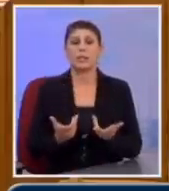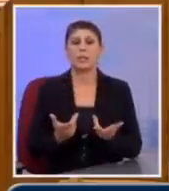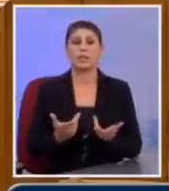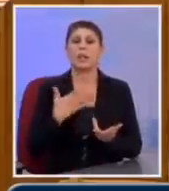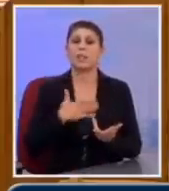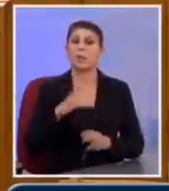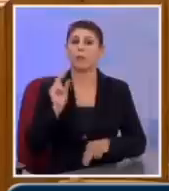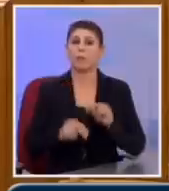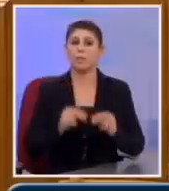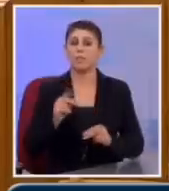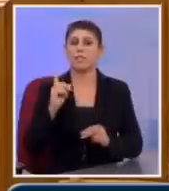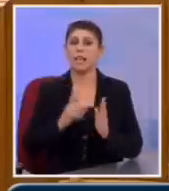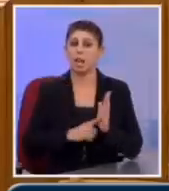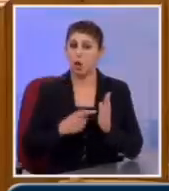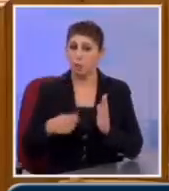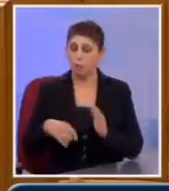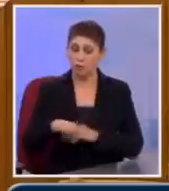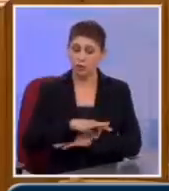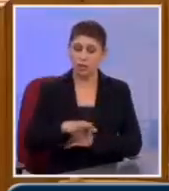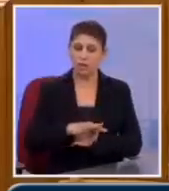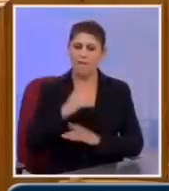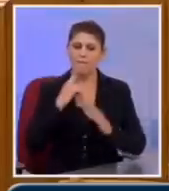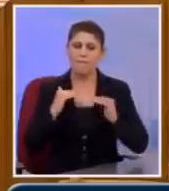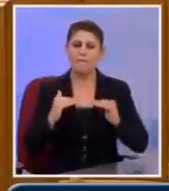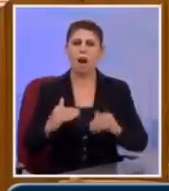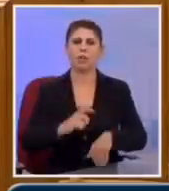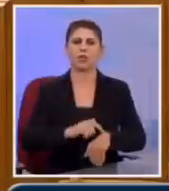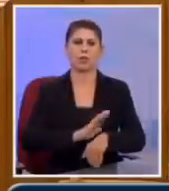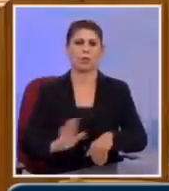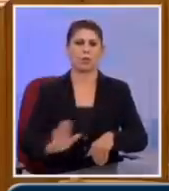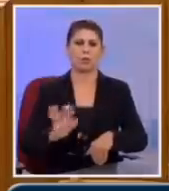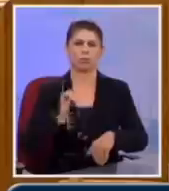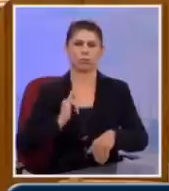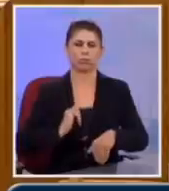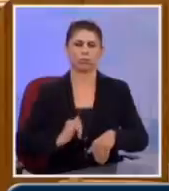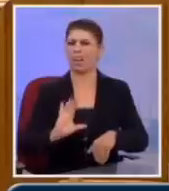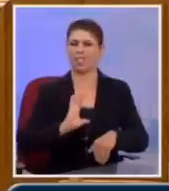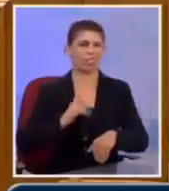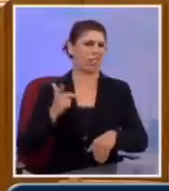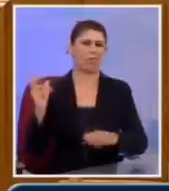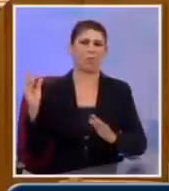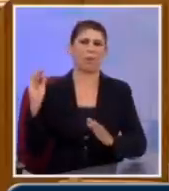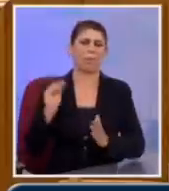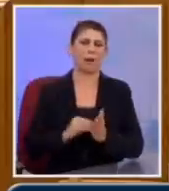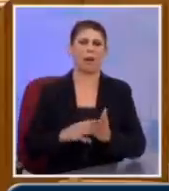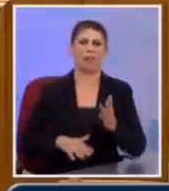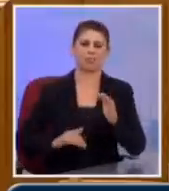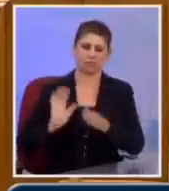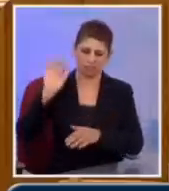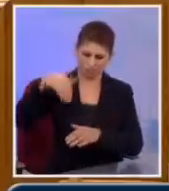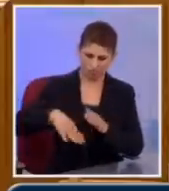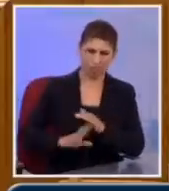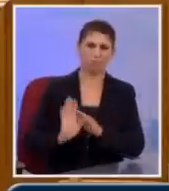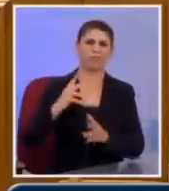να ψηφιστεί ένας νόμος που να αντέχει στο χρόνο. Δεν θέλουμε να βάλουμε σε περιπέτεια